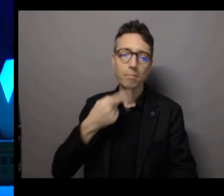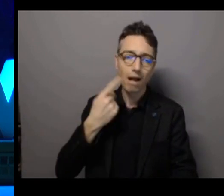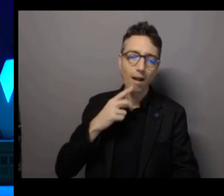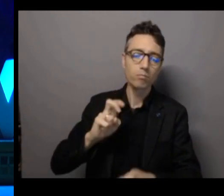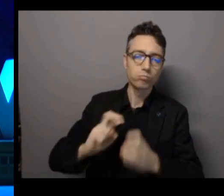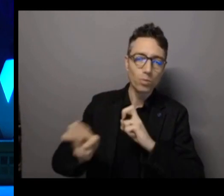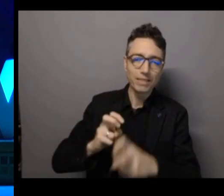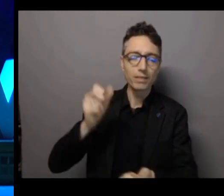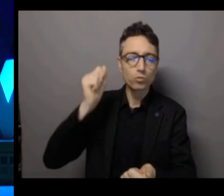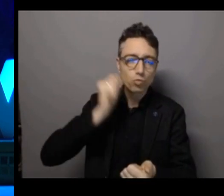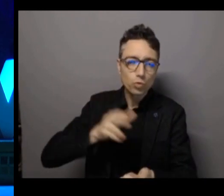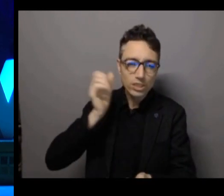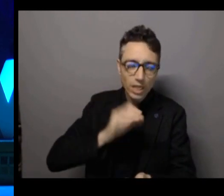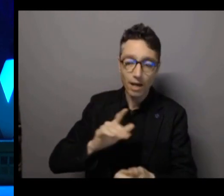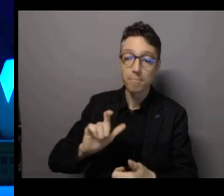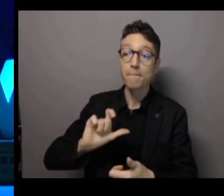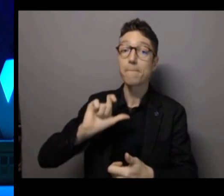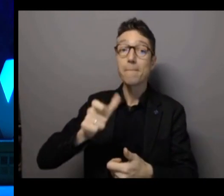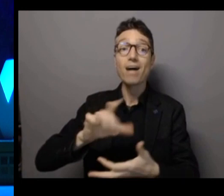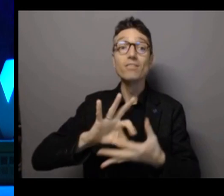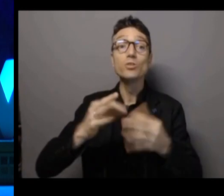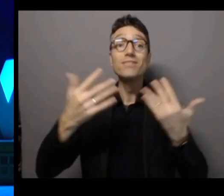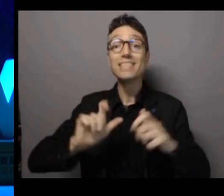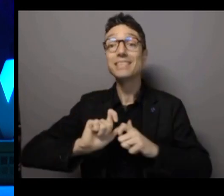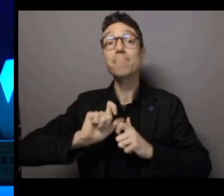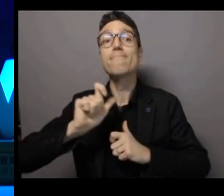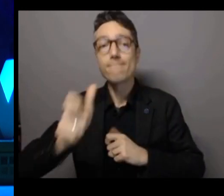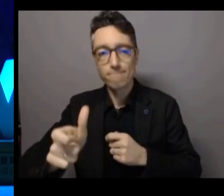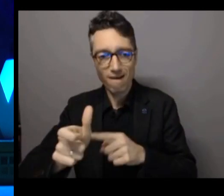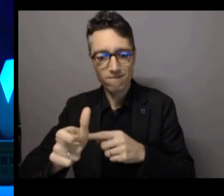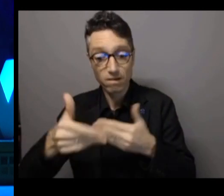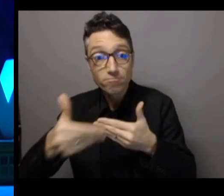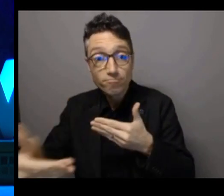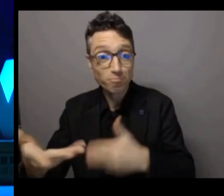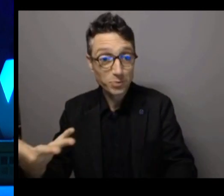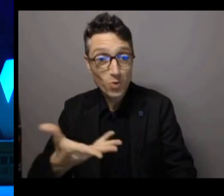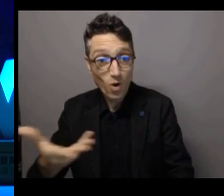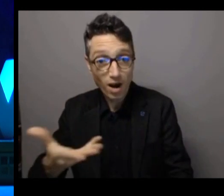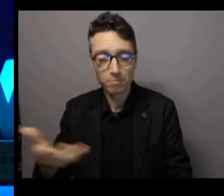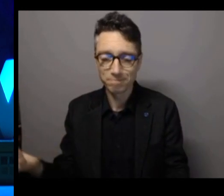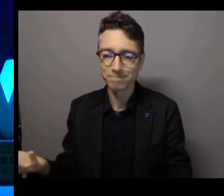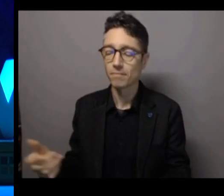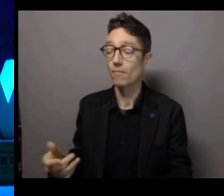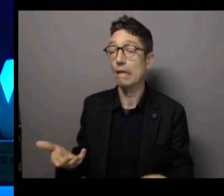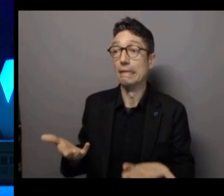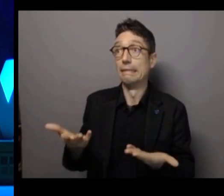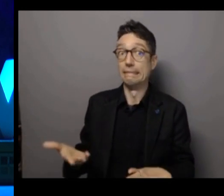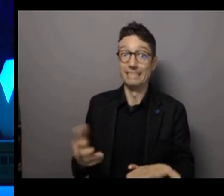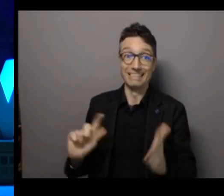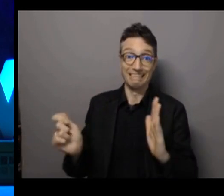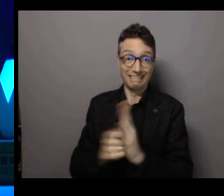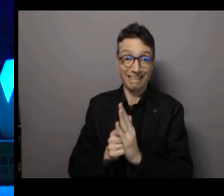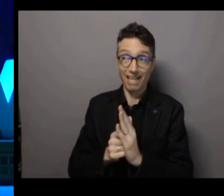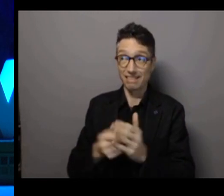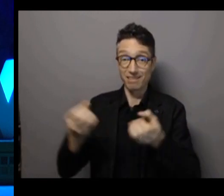Jeux. La mobilité au quotidien, nous savons, hein, elle sera parfois quelque peu bousculée avec donc cet